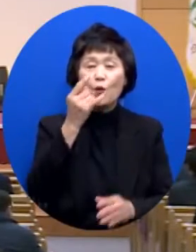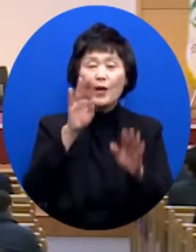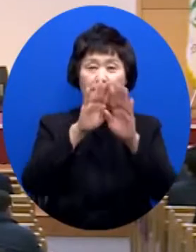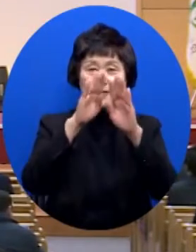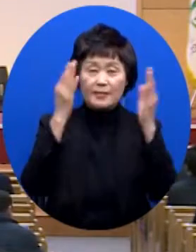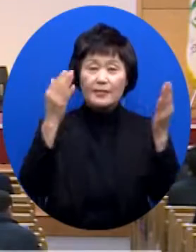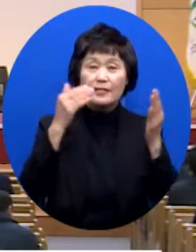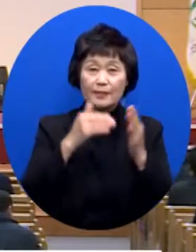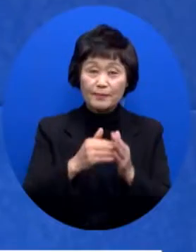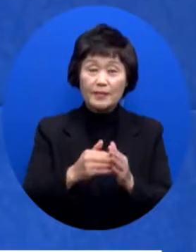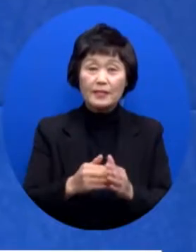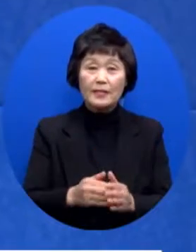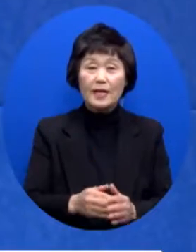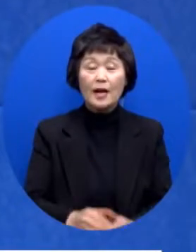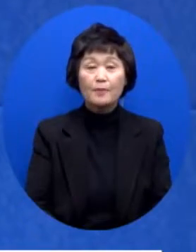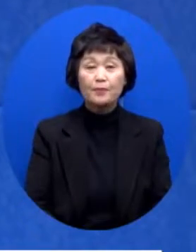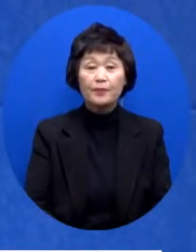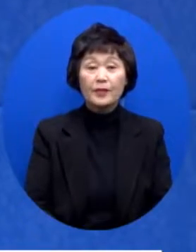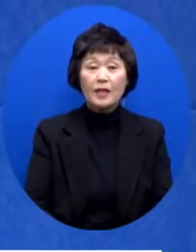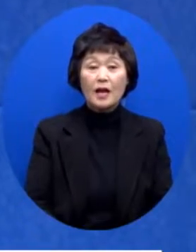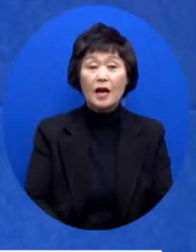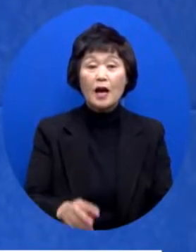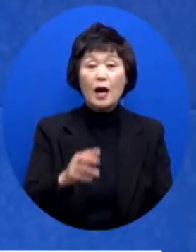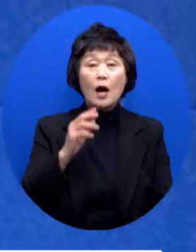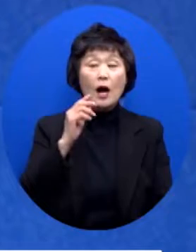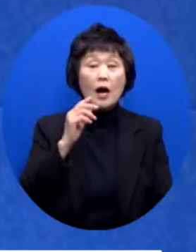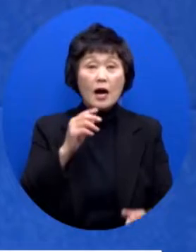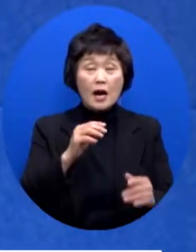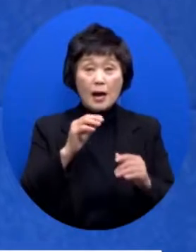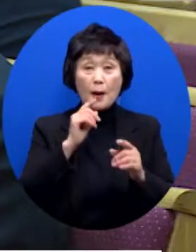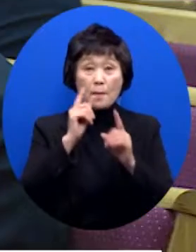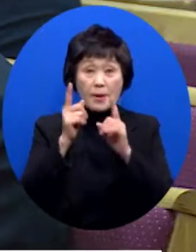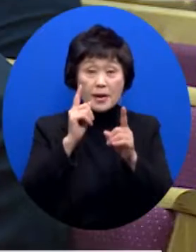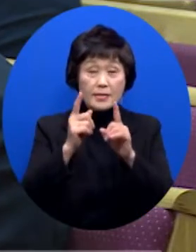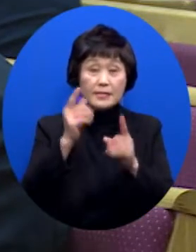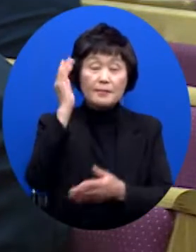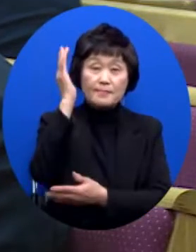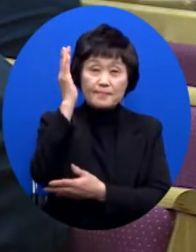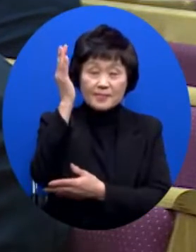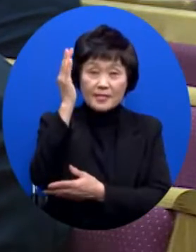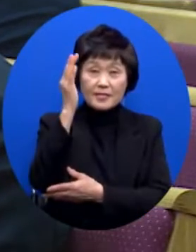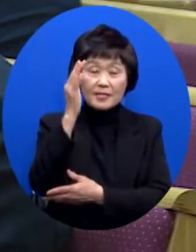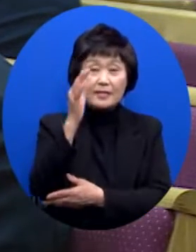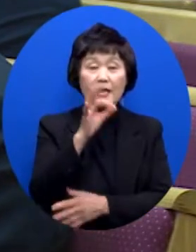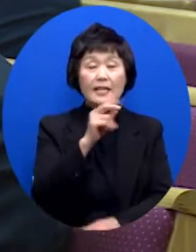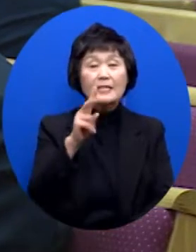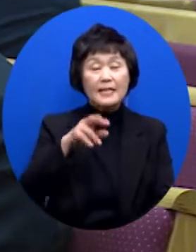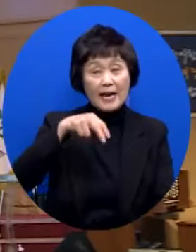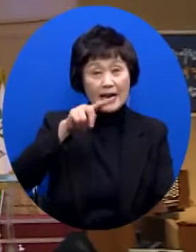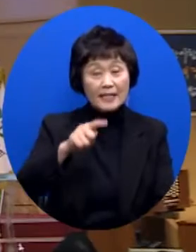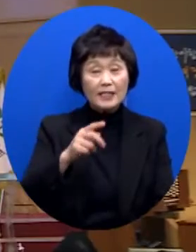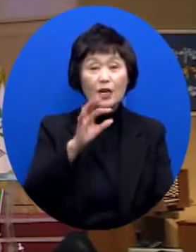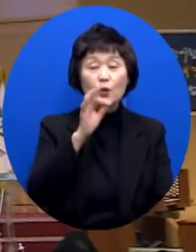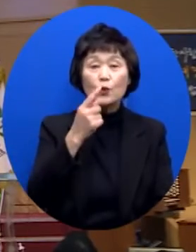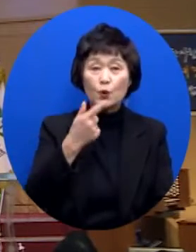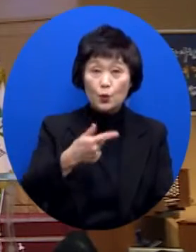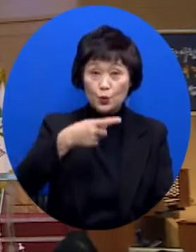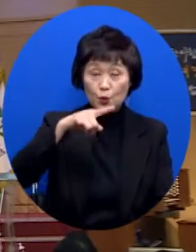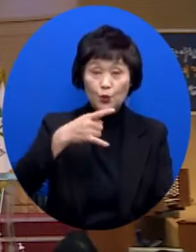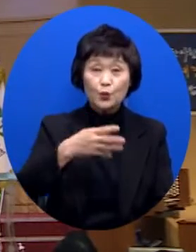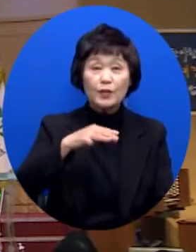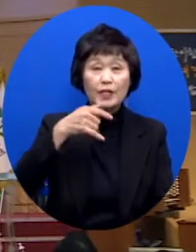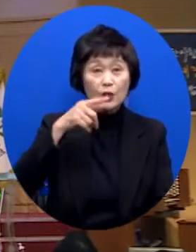준비위원장 유만석 목사 의 사회로 진행된 이에 대해서 말씀을 전한 양산 온누리 급의 허 남길 목사는 모든